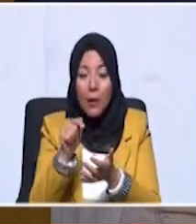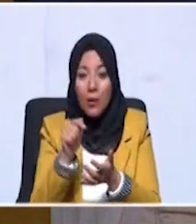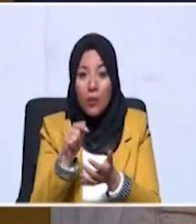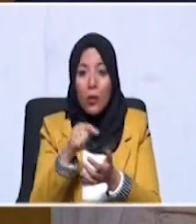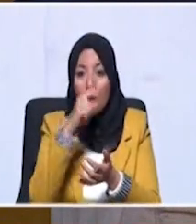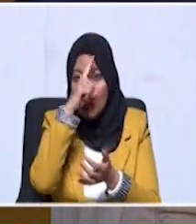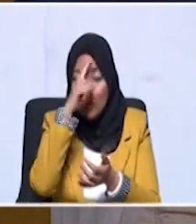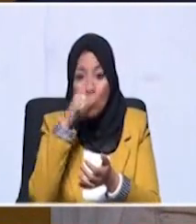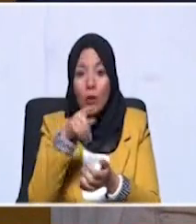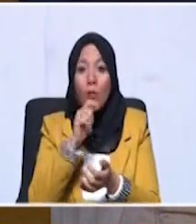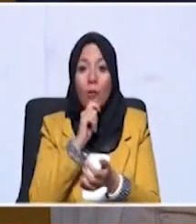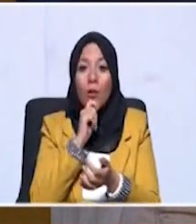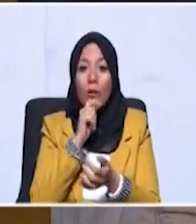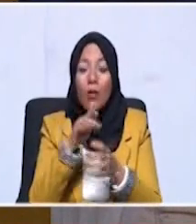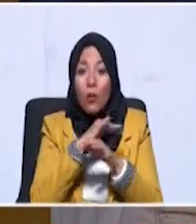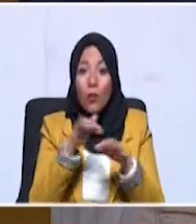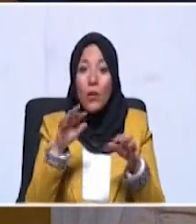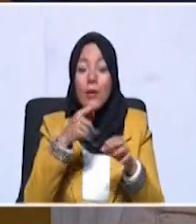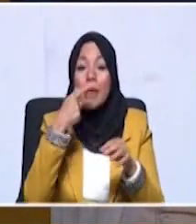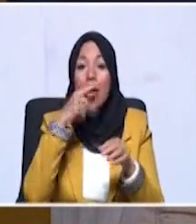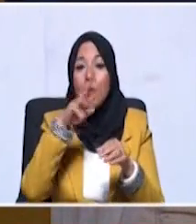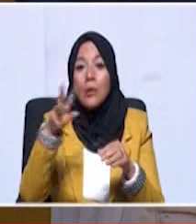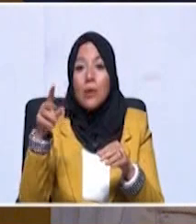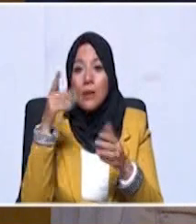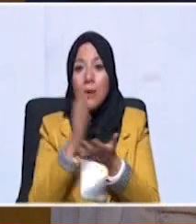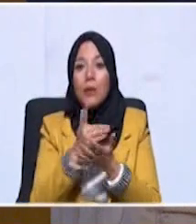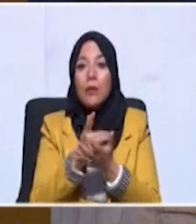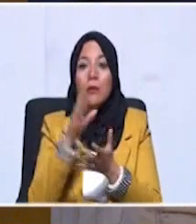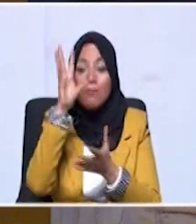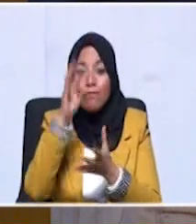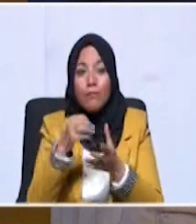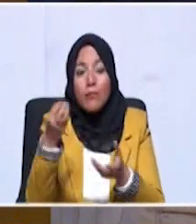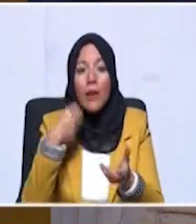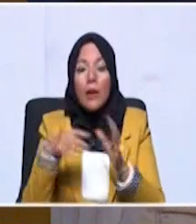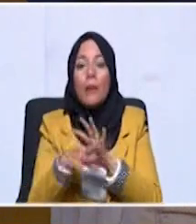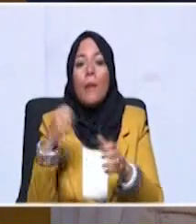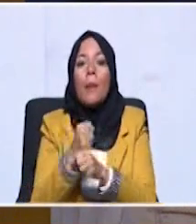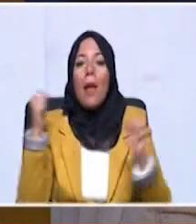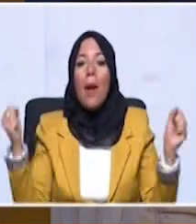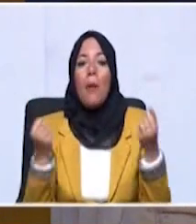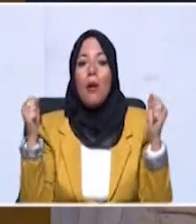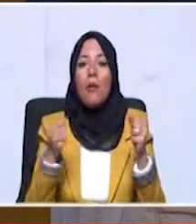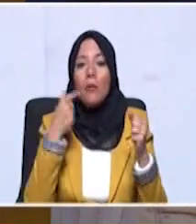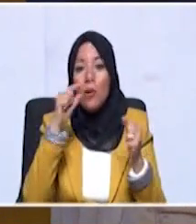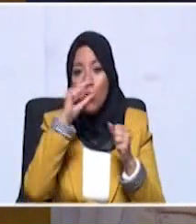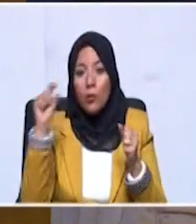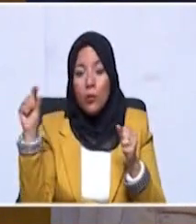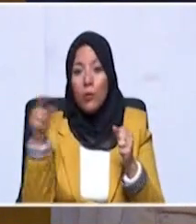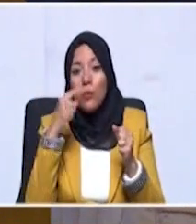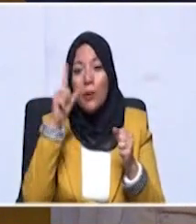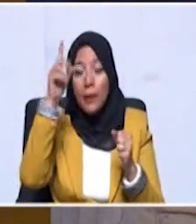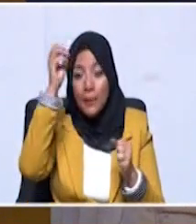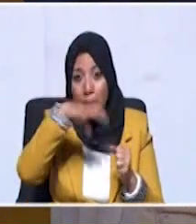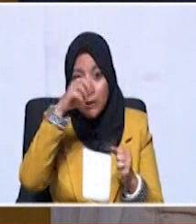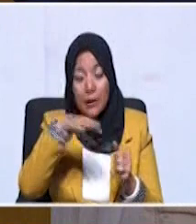ضعيف تقوى بكثرة طرقه. وده عموما فضائل الأعمال، فهي عندنا جملة من الأحاديث في فضل هذه